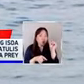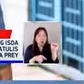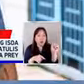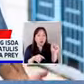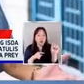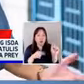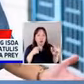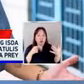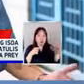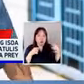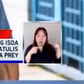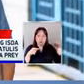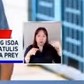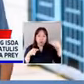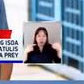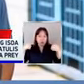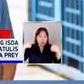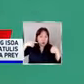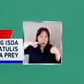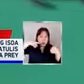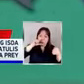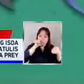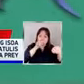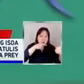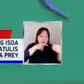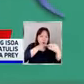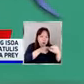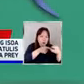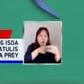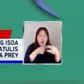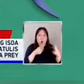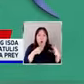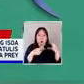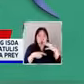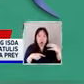na prey tulad ng malilit na isda at mga pusit. Kaya Blue